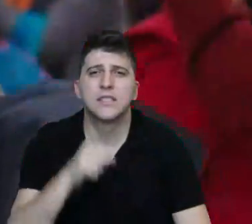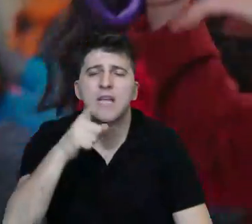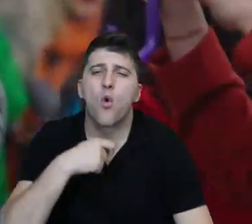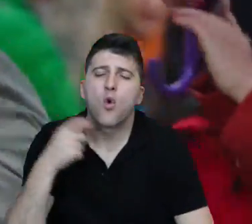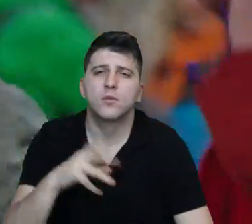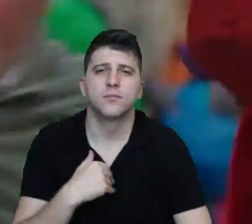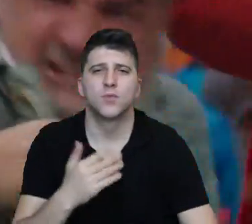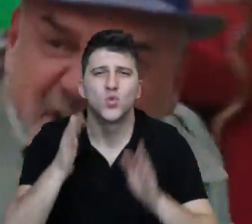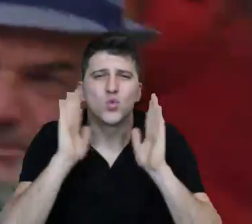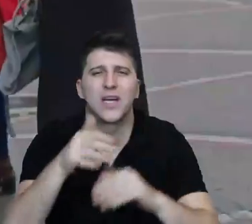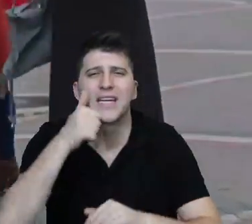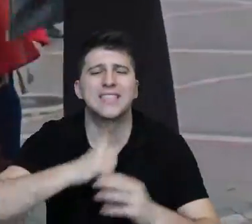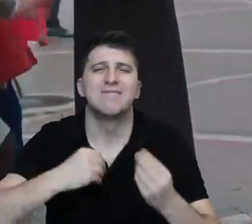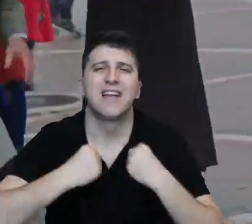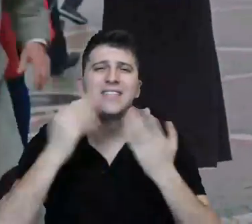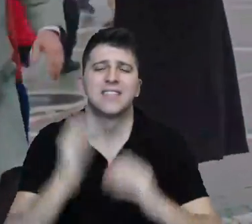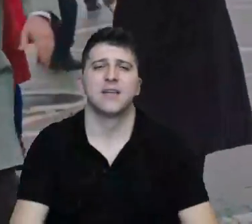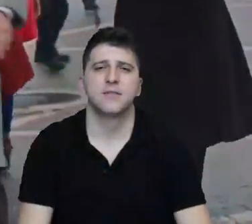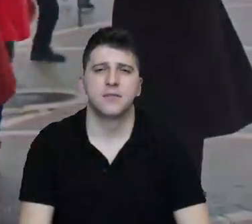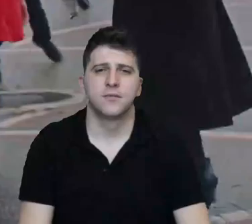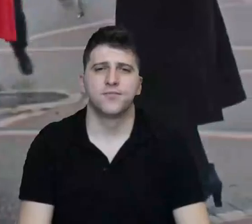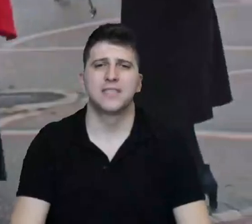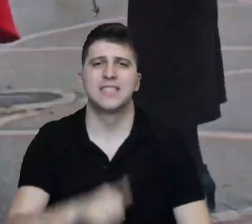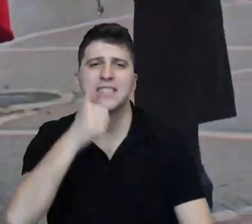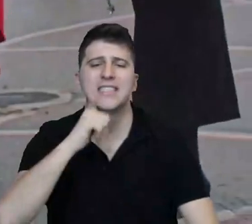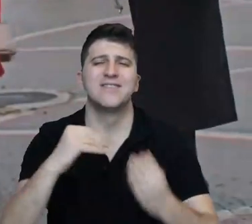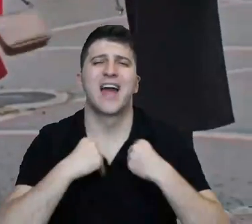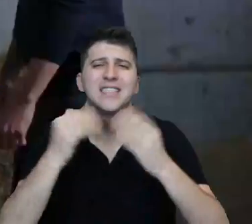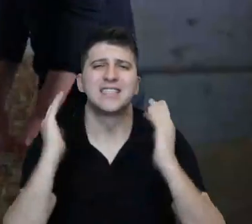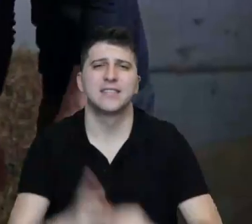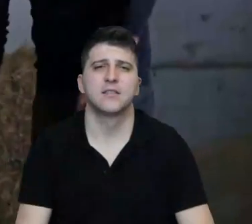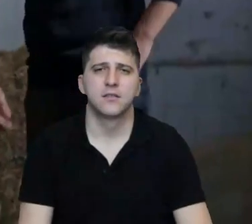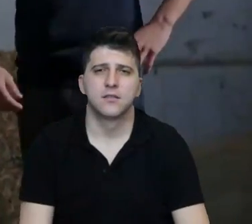Bir durun ya, rezil ettiniz bizi ya. Filmciler kaçıyor.